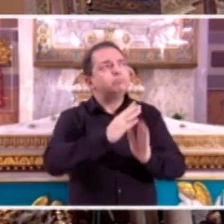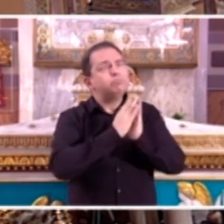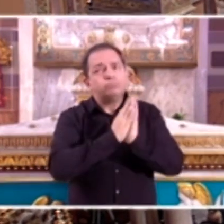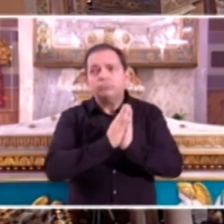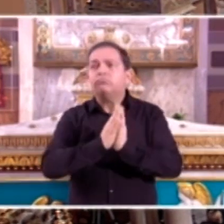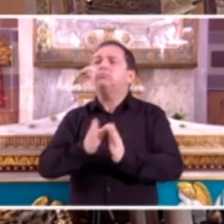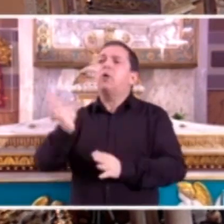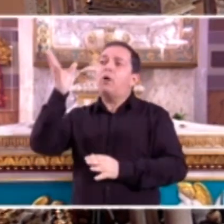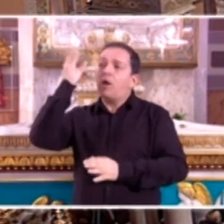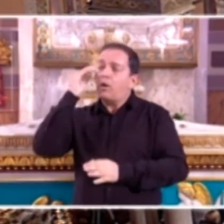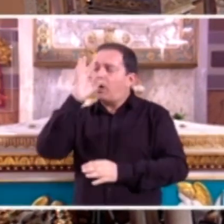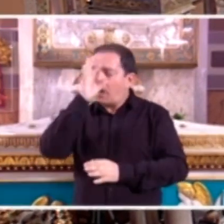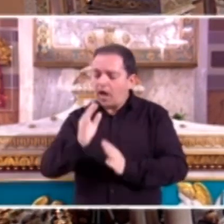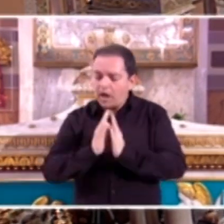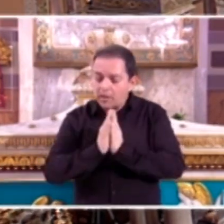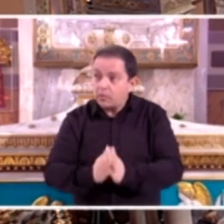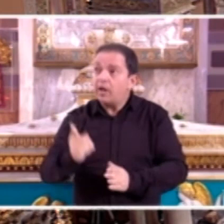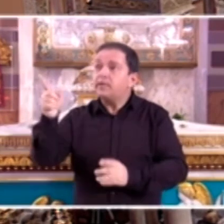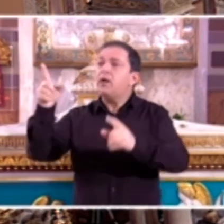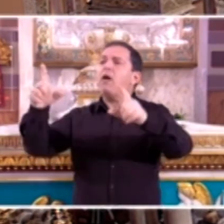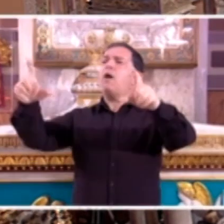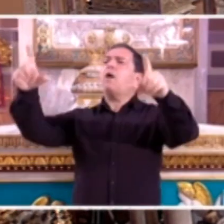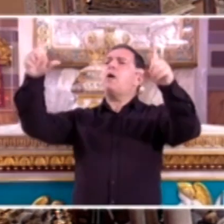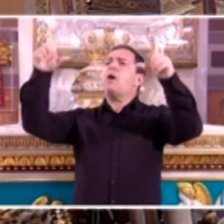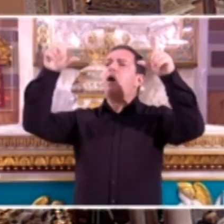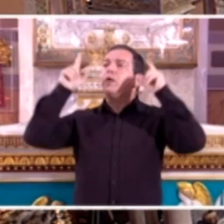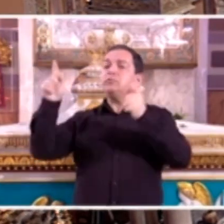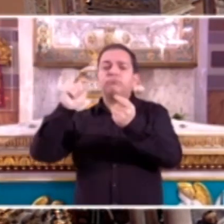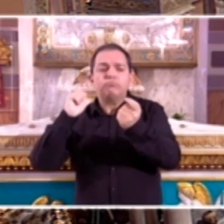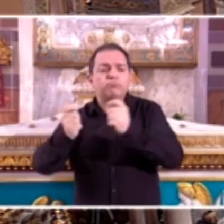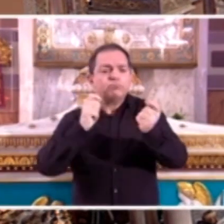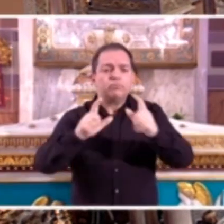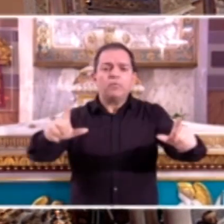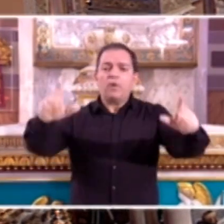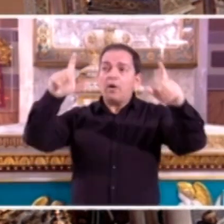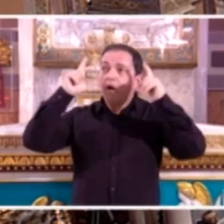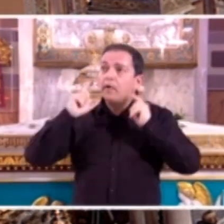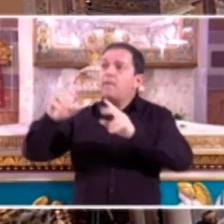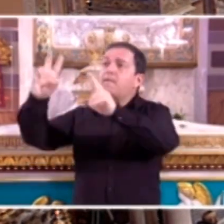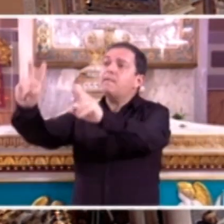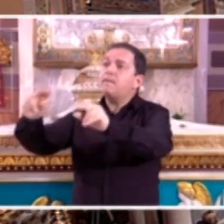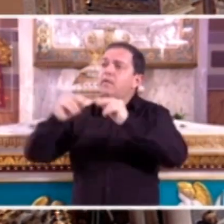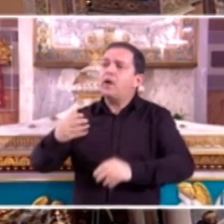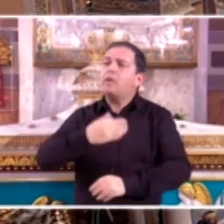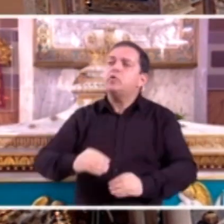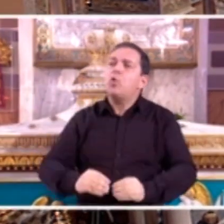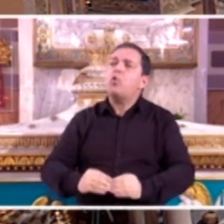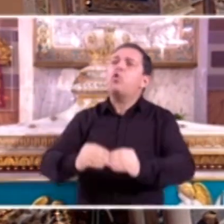Αμήν. Ότι εσύ ο αγιασμός ημών και εσύ την δόξαν